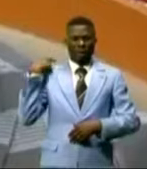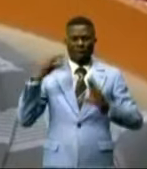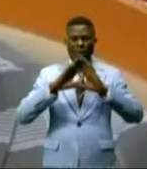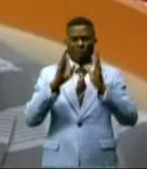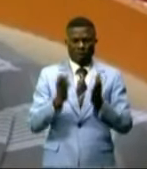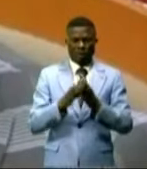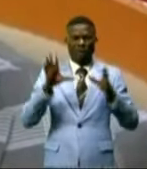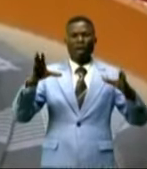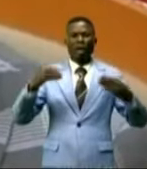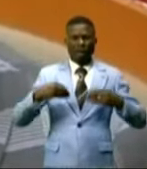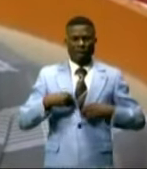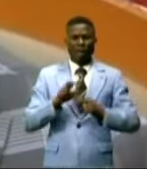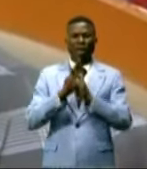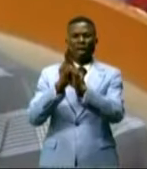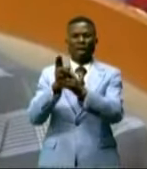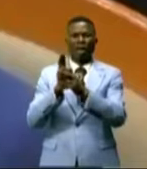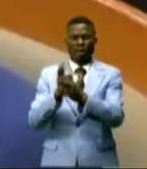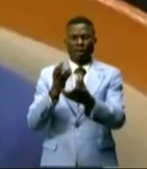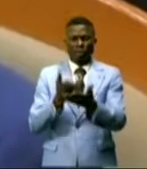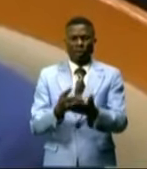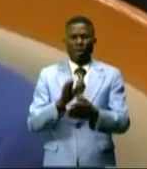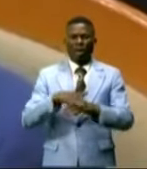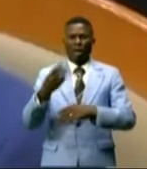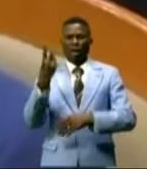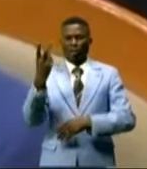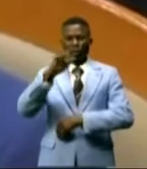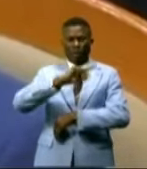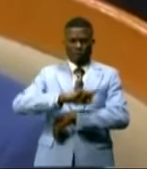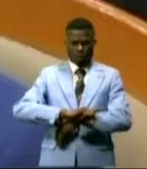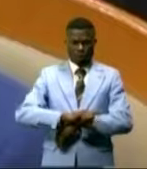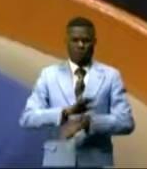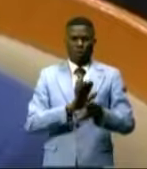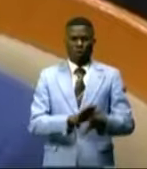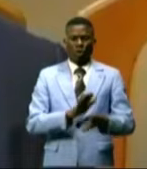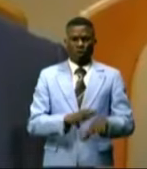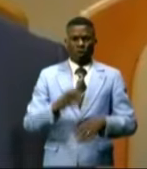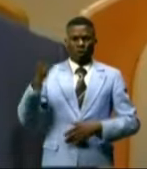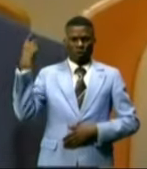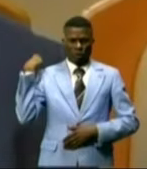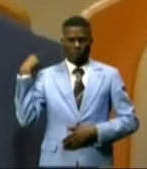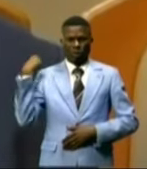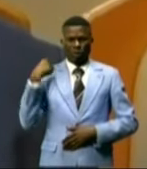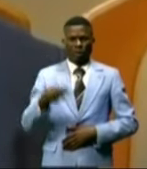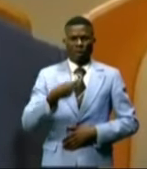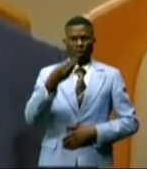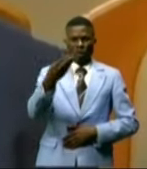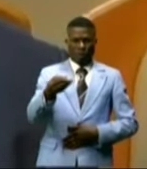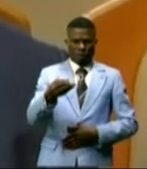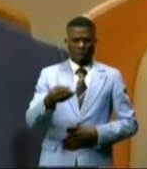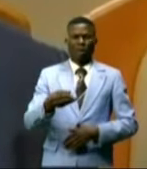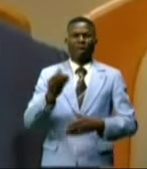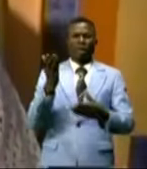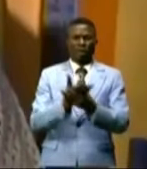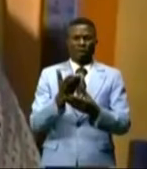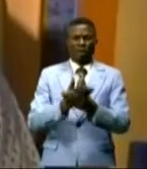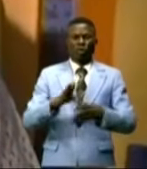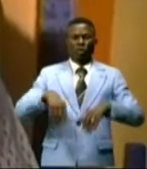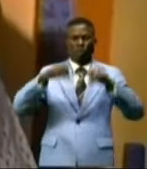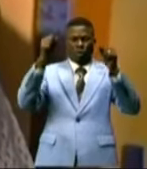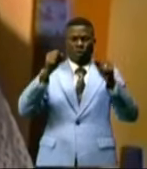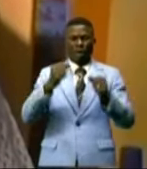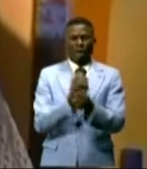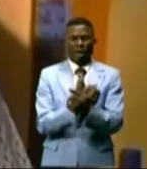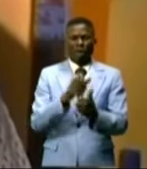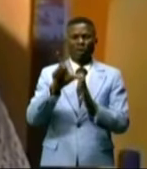déclaré recevables ces rapports et 48 heures ont été accordées aux élus nationaux pour déposer leurs amendements au règlement